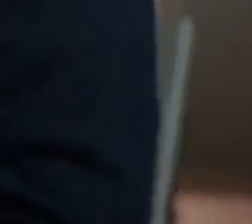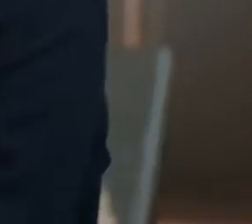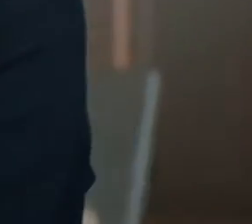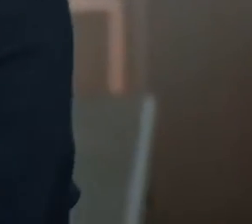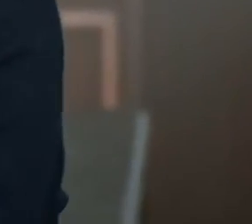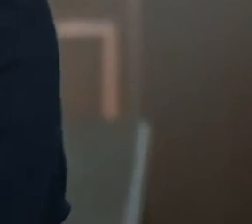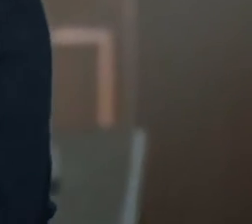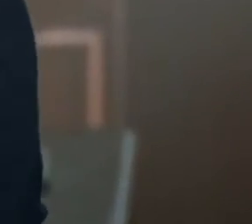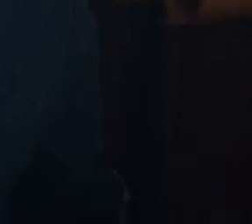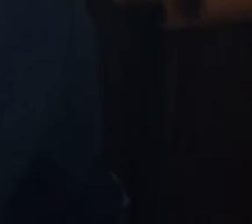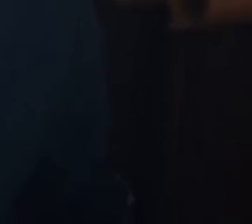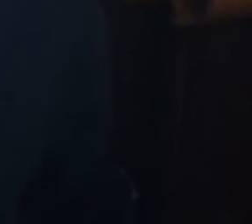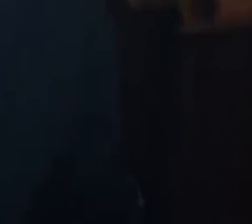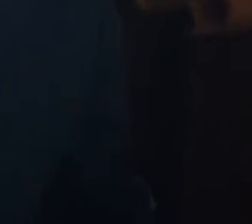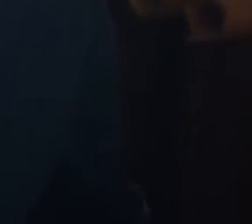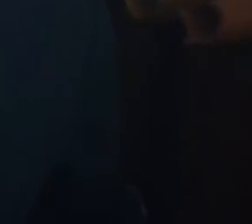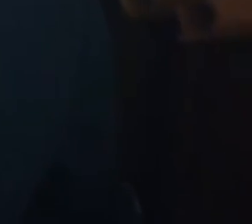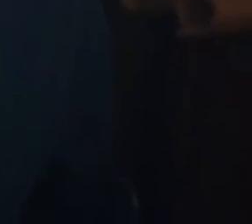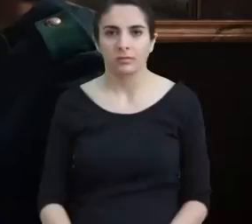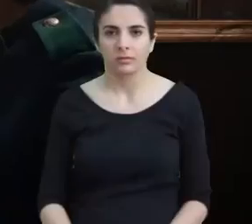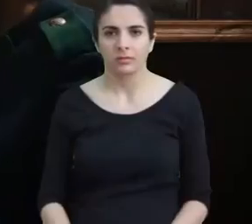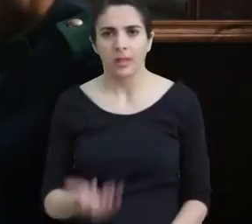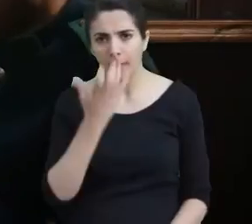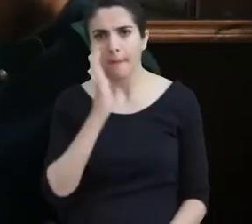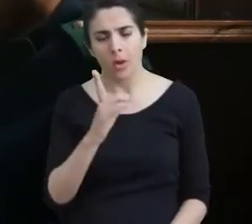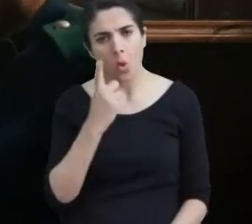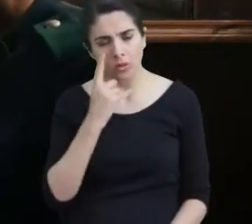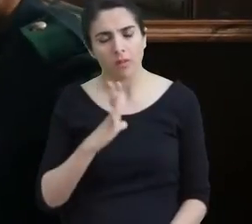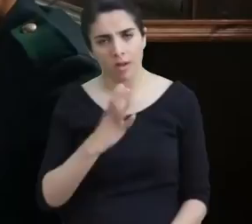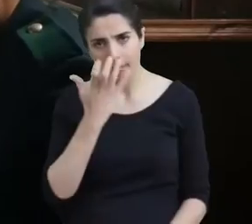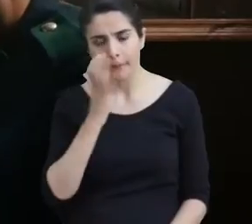kolunun yeniyle silerken de gözleri nispetle arkadaşında. Ben